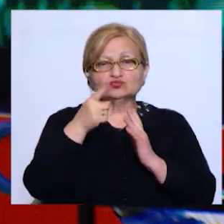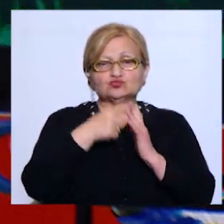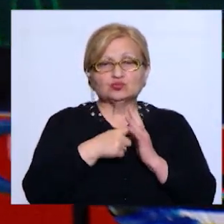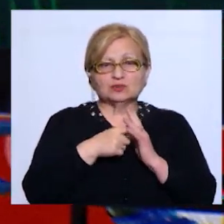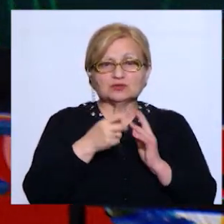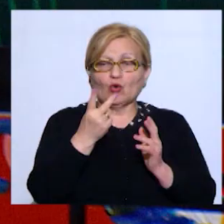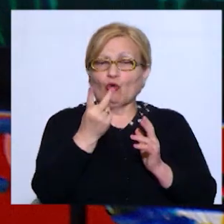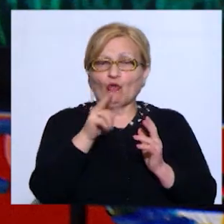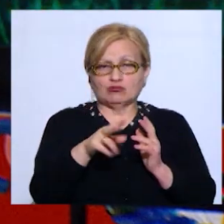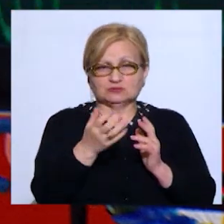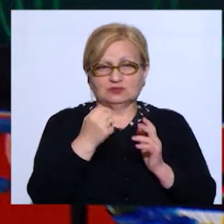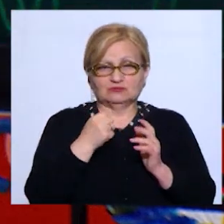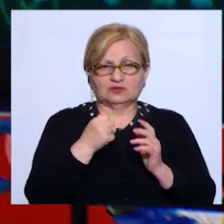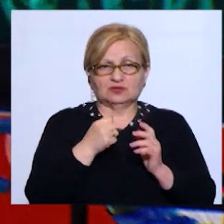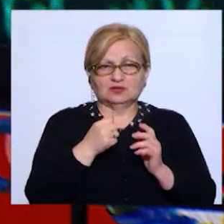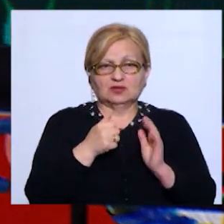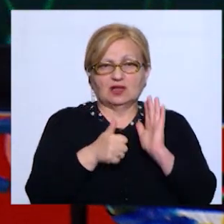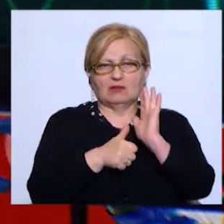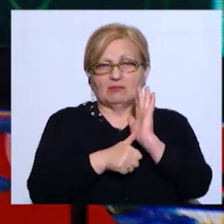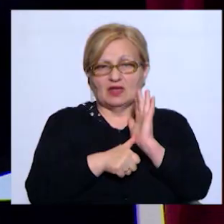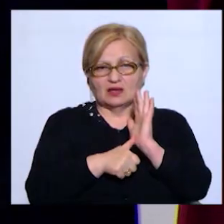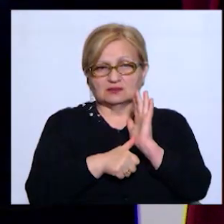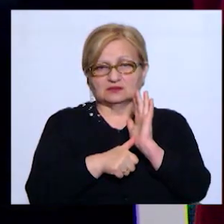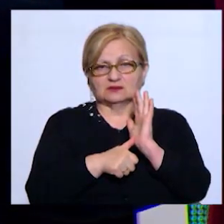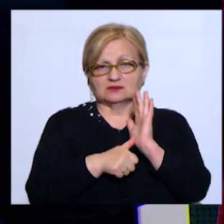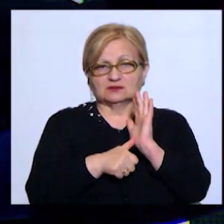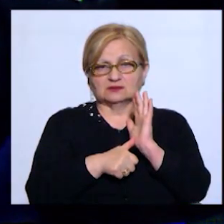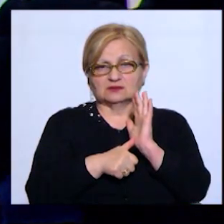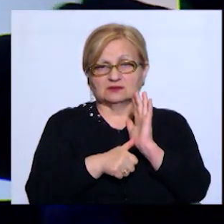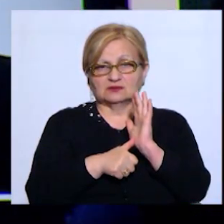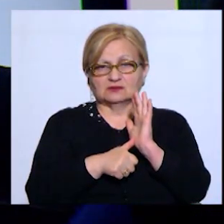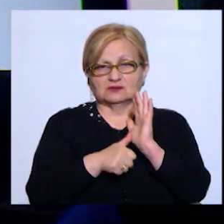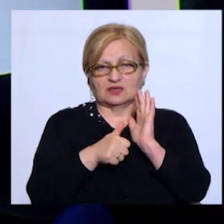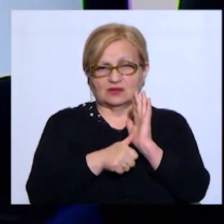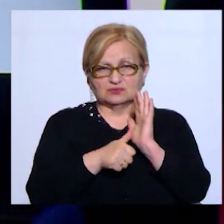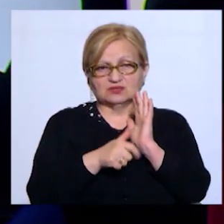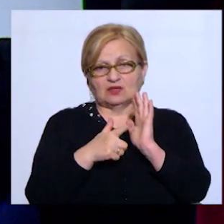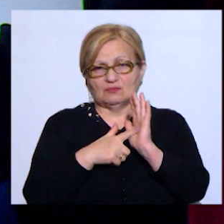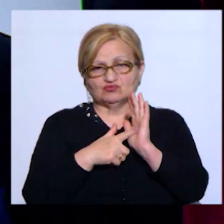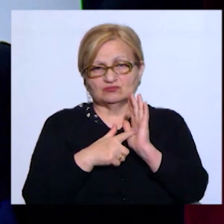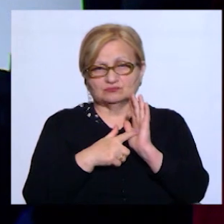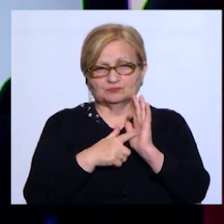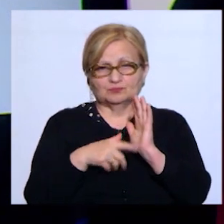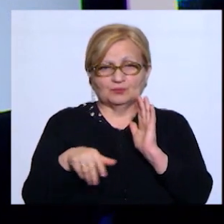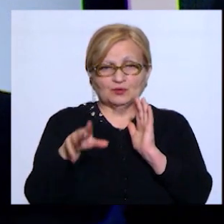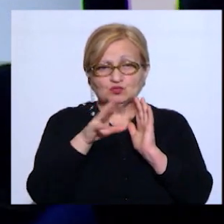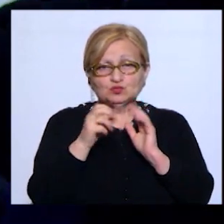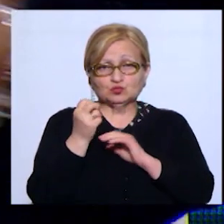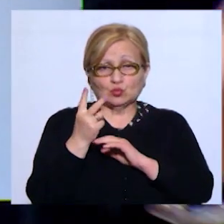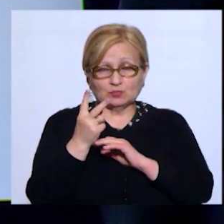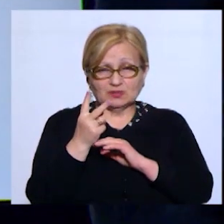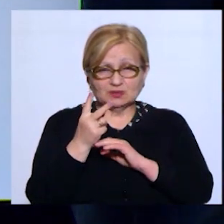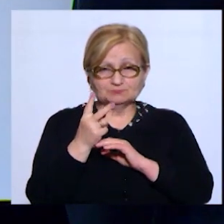მონაცემს ავიღებთ. რომელია შუა ორი? მე-6 და მე-7. 1 2 3 4 5 6, რადგან სულ 12 მონაცემი, ესე